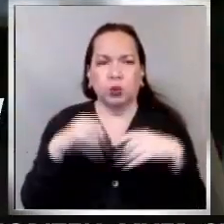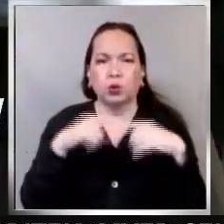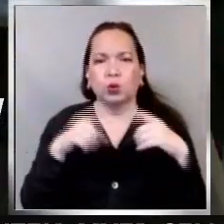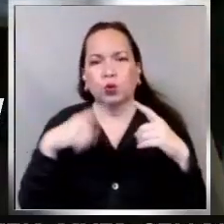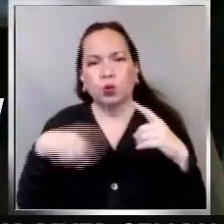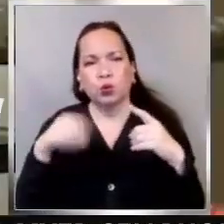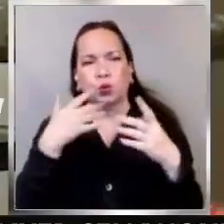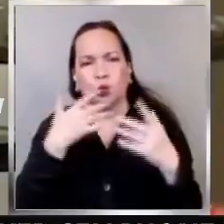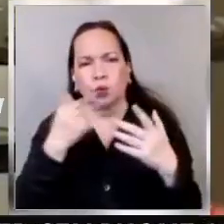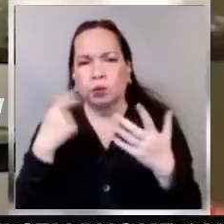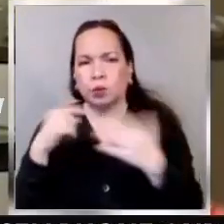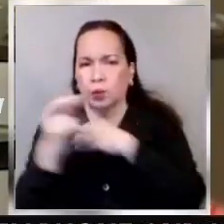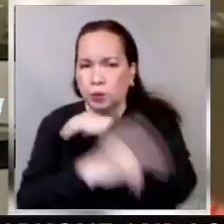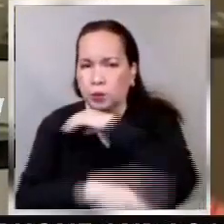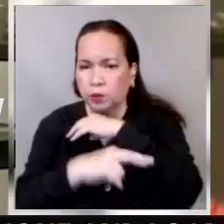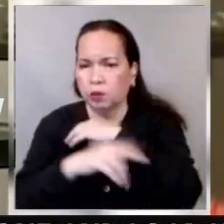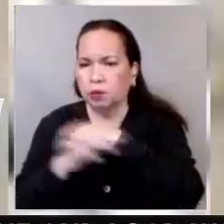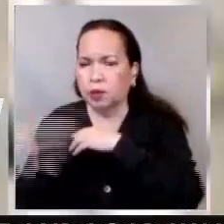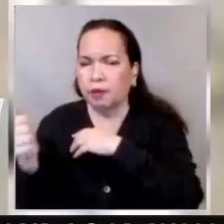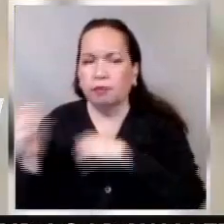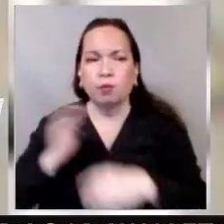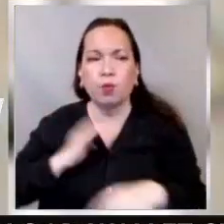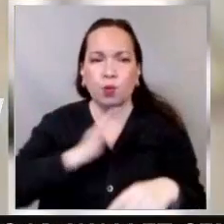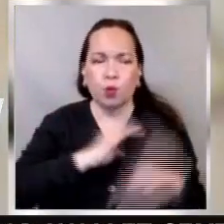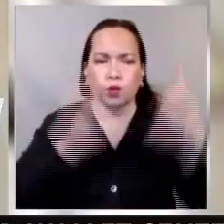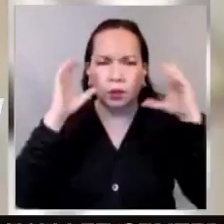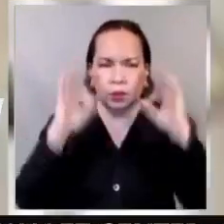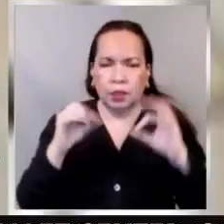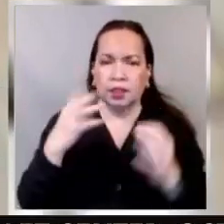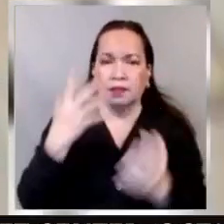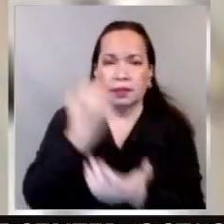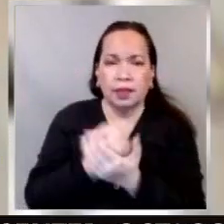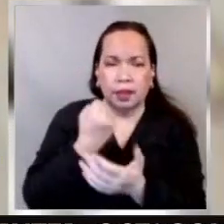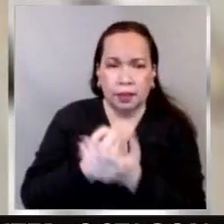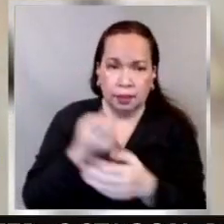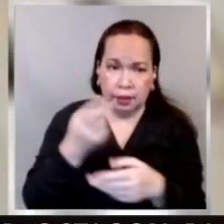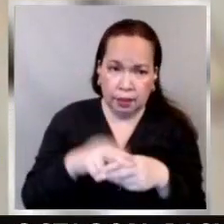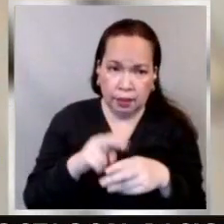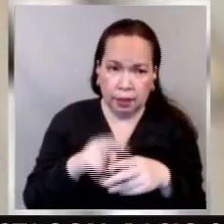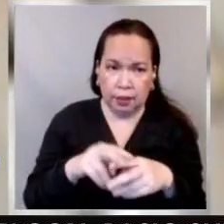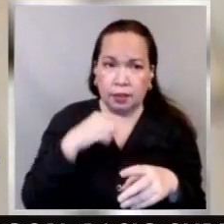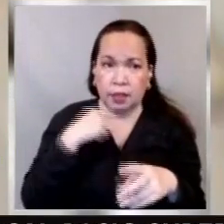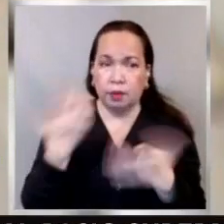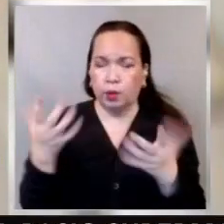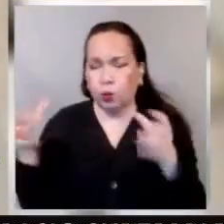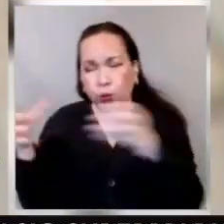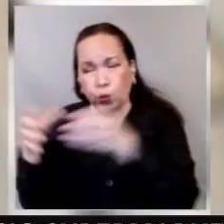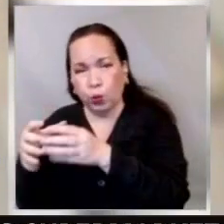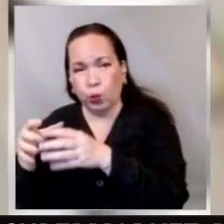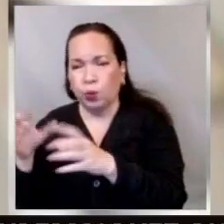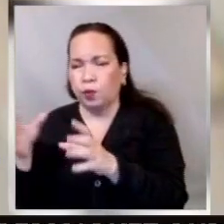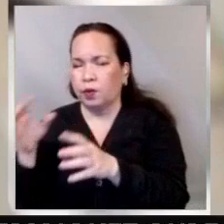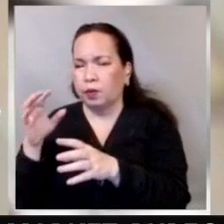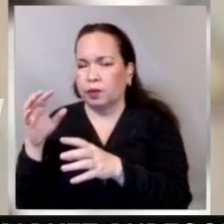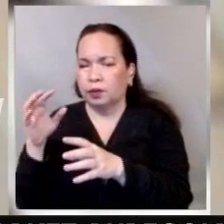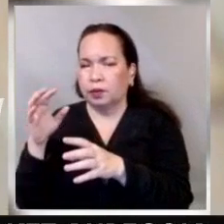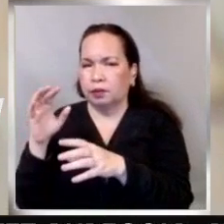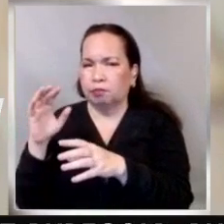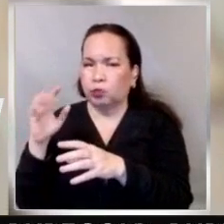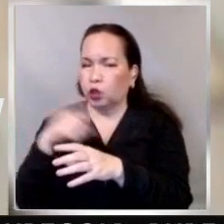hayaang magdesisyon sa dagdag sahod. Ayon sa Federation of Filipino-Chinese Chambers of Commerce and Industry, Inc.,